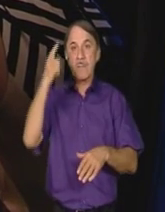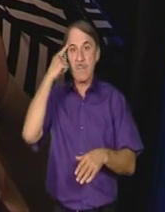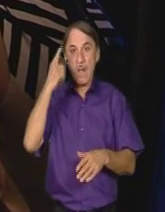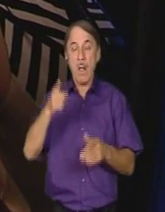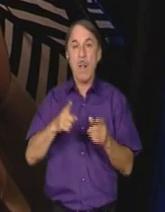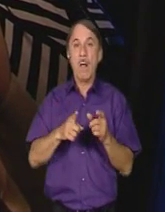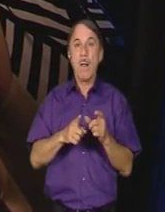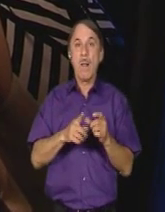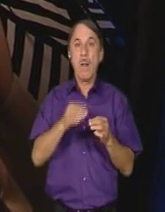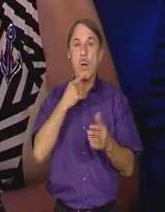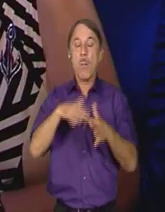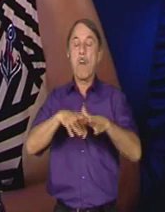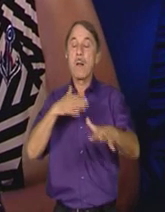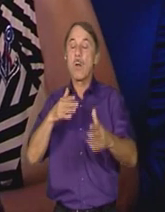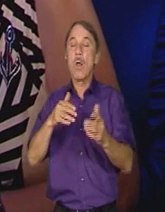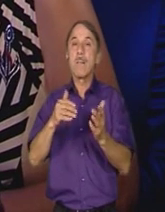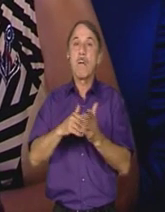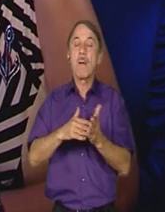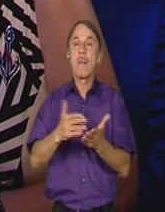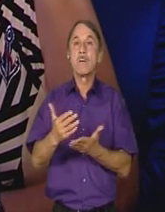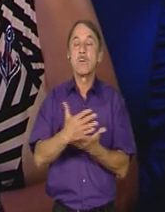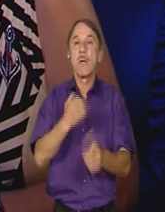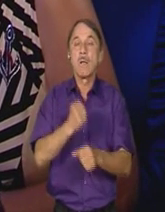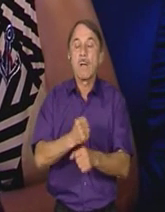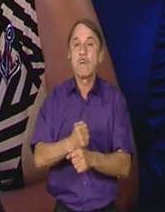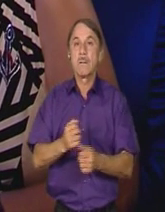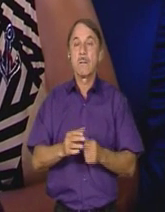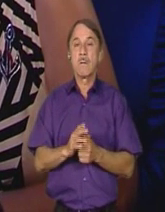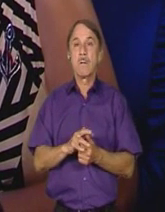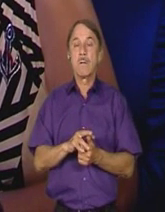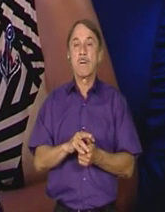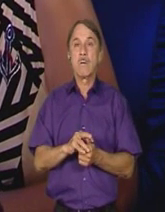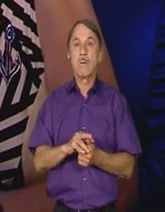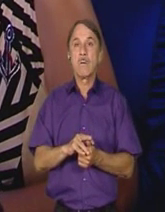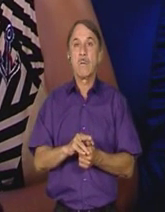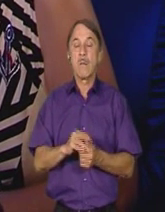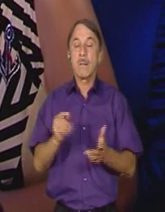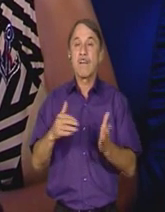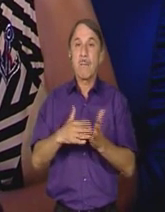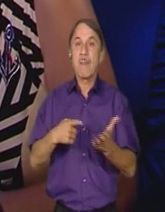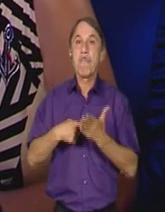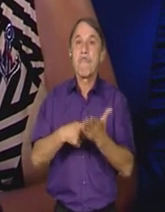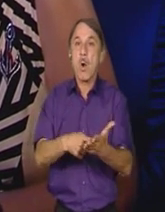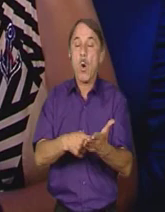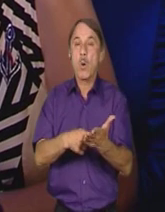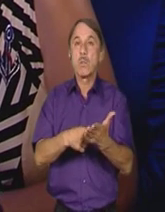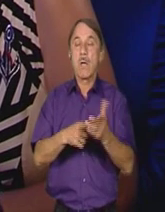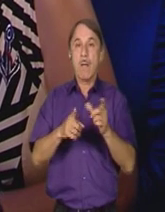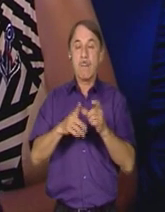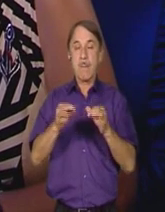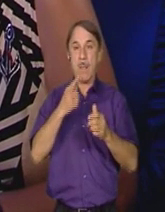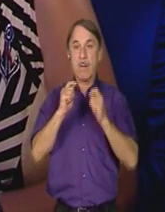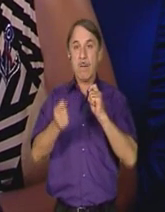znak koliko je parlament dobro funkcionisao. Tada su postignuti važni konsenzusi između